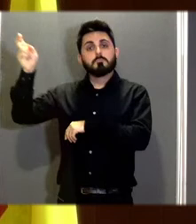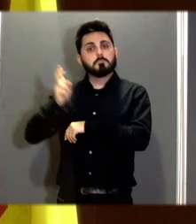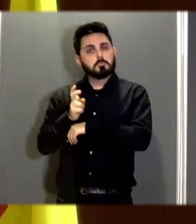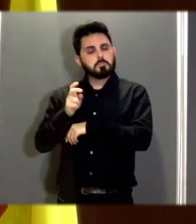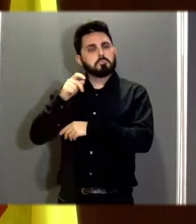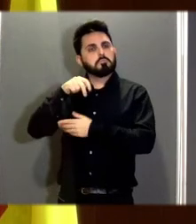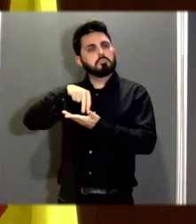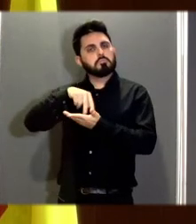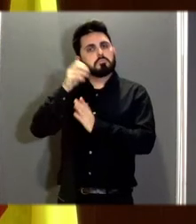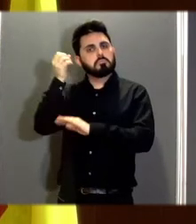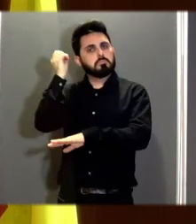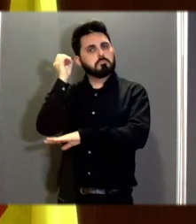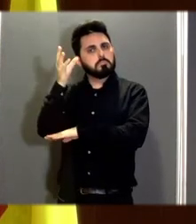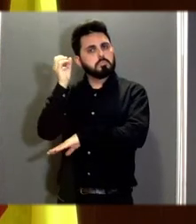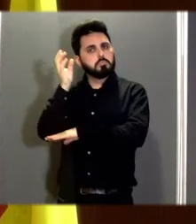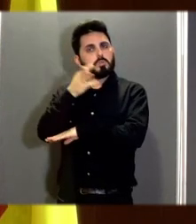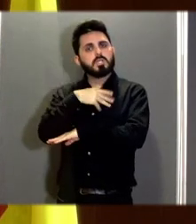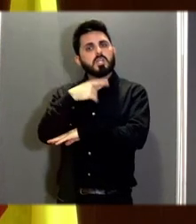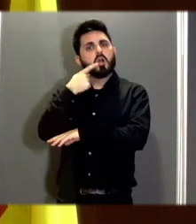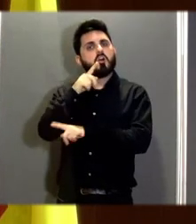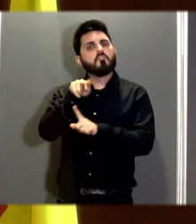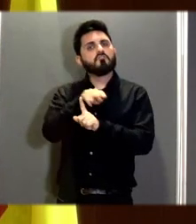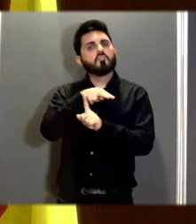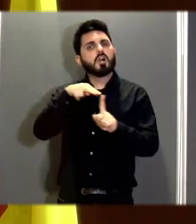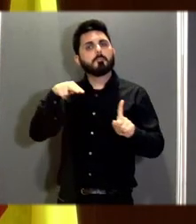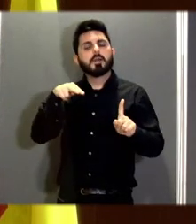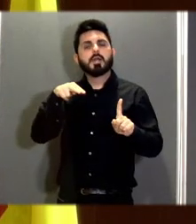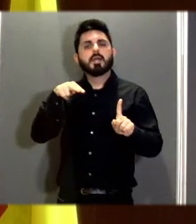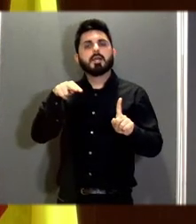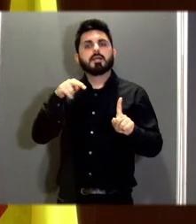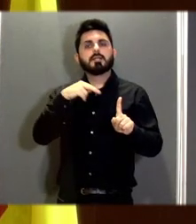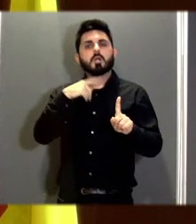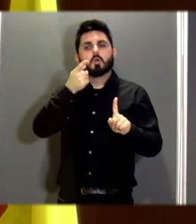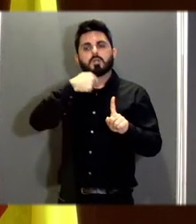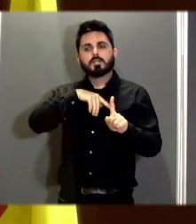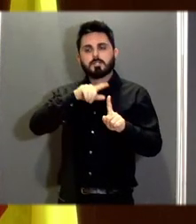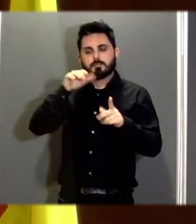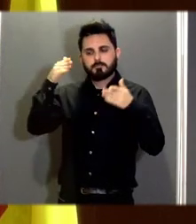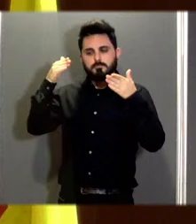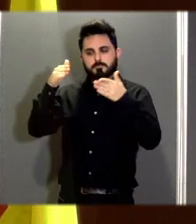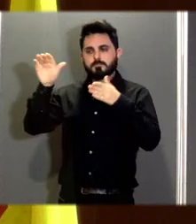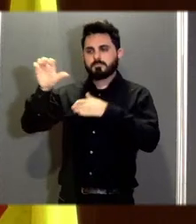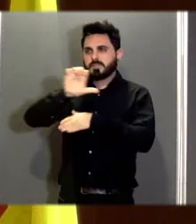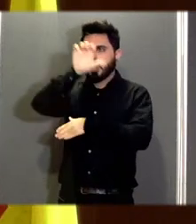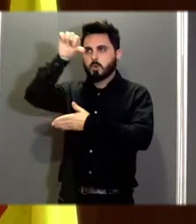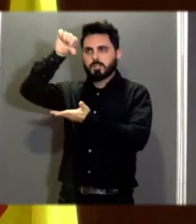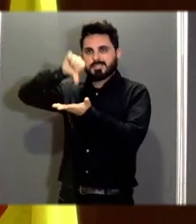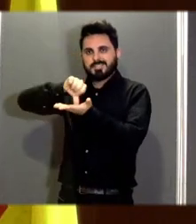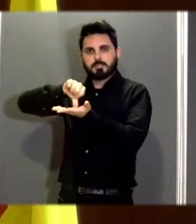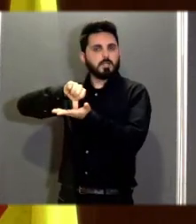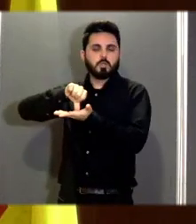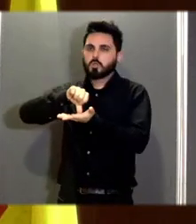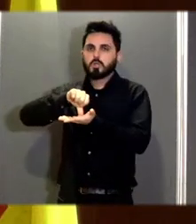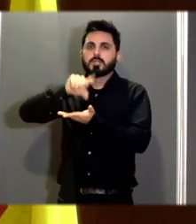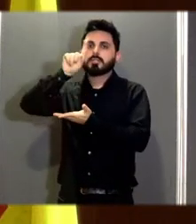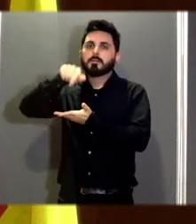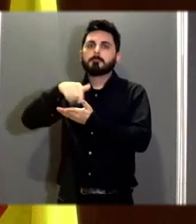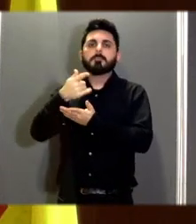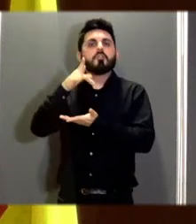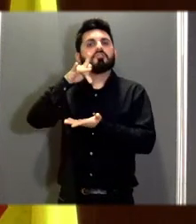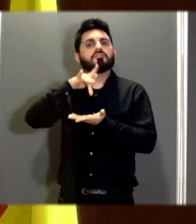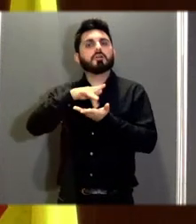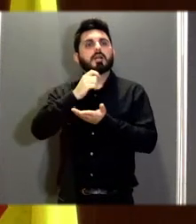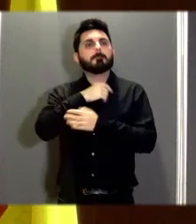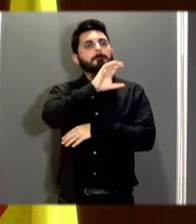més gent hi va coincidir, un enfocament no tan únicament eurocentrista. També cal pensar en aliances